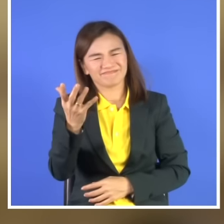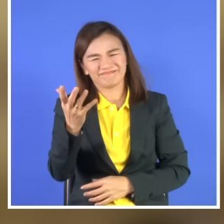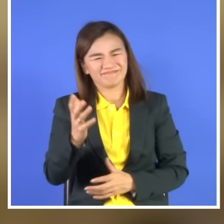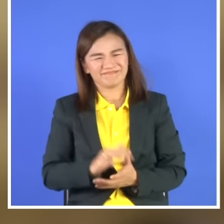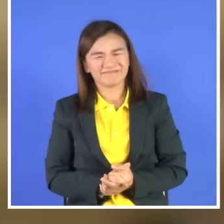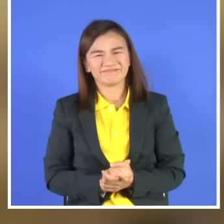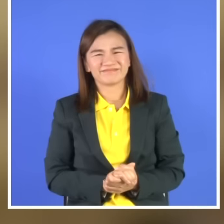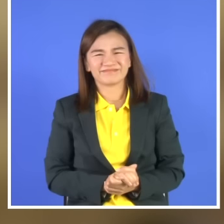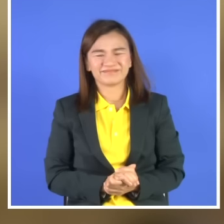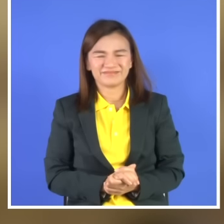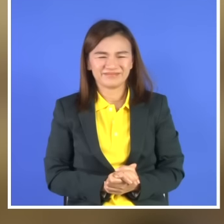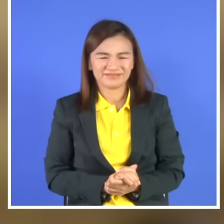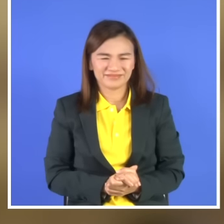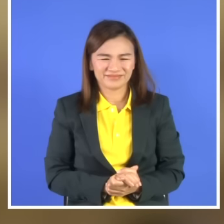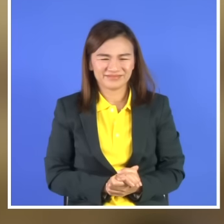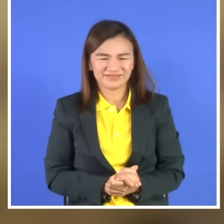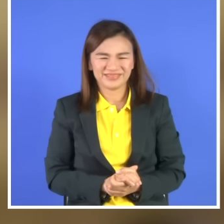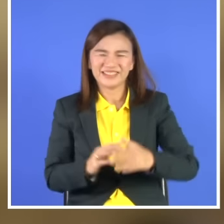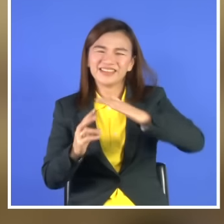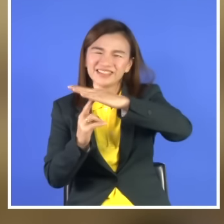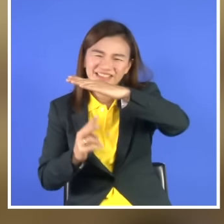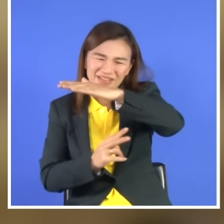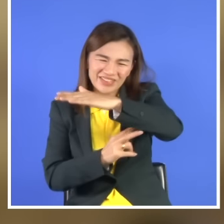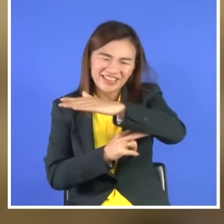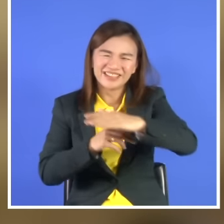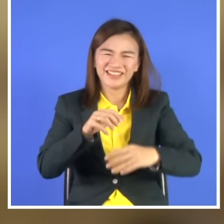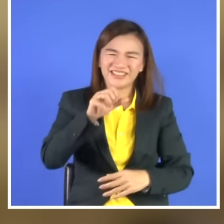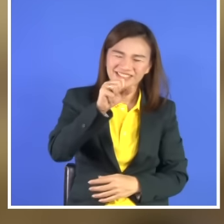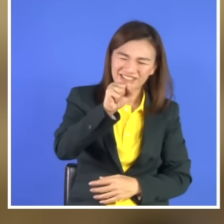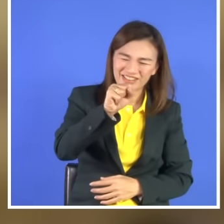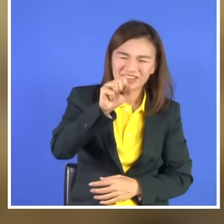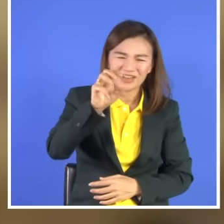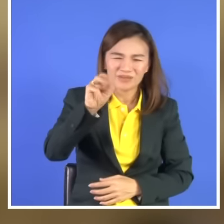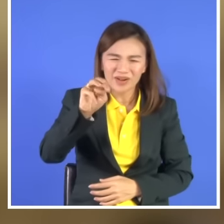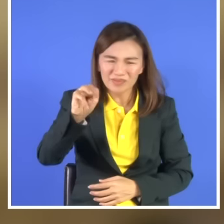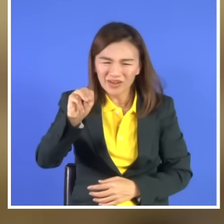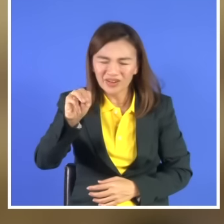นี่นี ่สะพานสมมตอมรมาร์ก